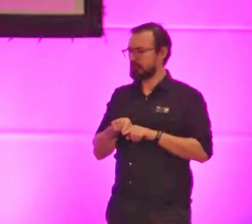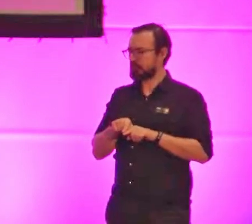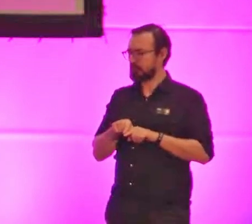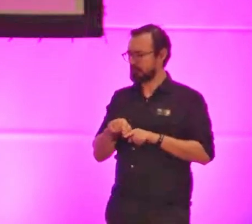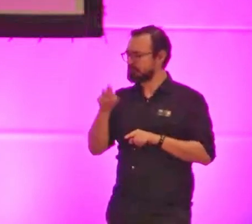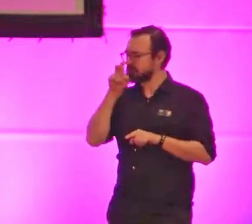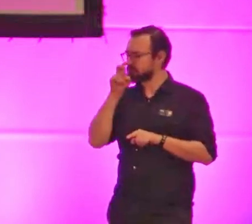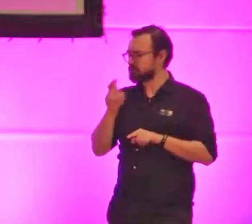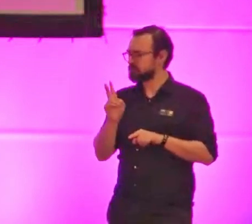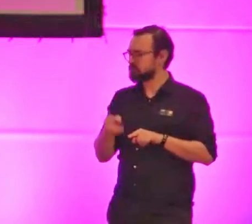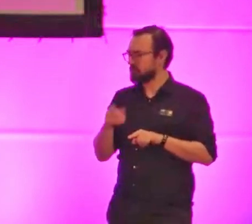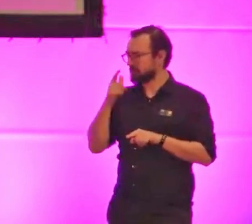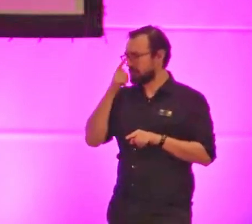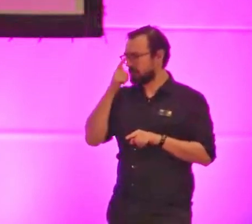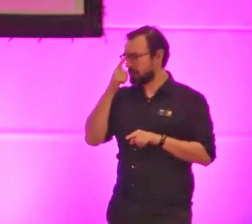det verkar ju vara...